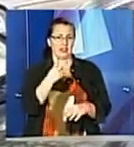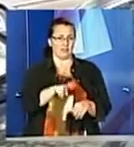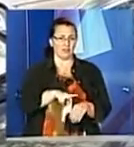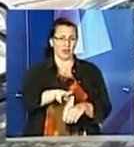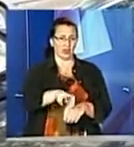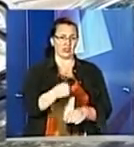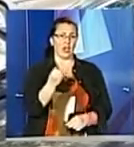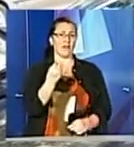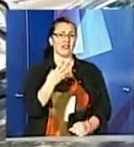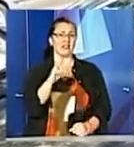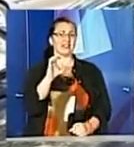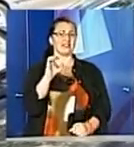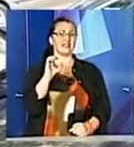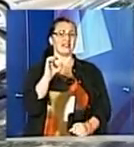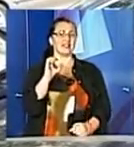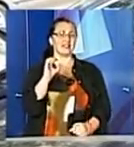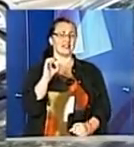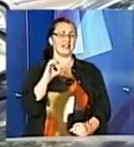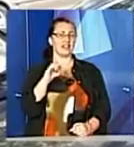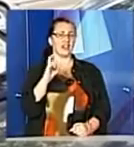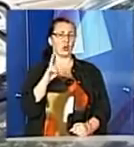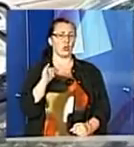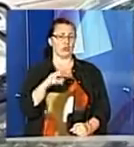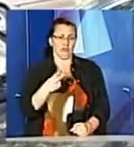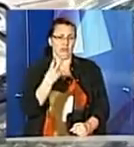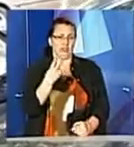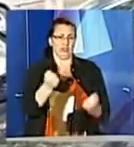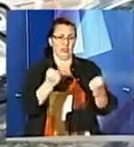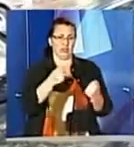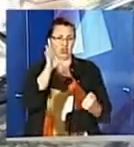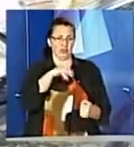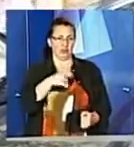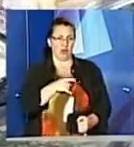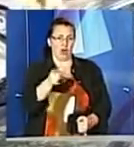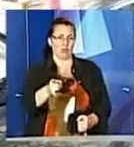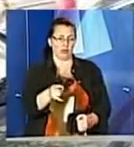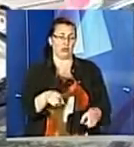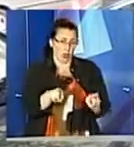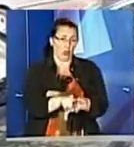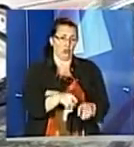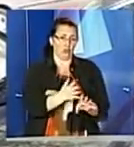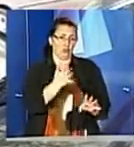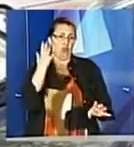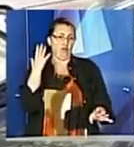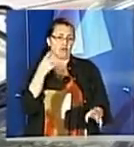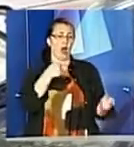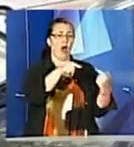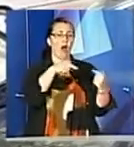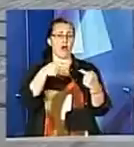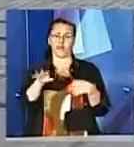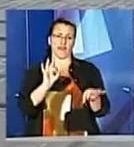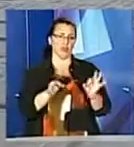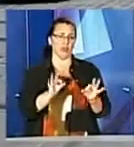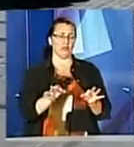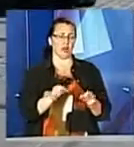секунд світлофор, 3-4 машини проїжджають і знову зупиняється на червоне світло, і тому такі корки. А так всі останні розв'язки всі йдуть нормально, машини